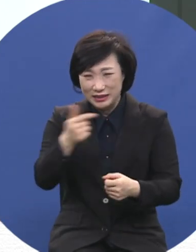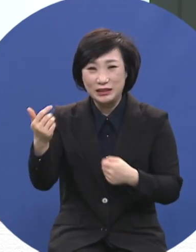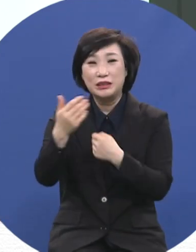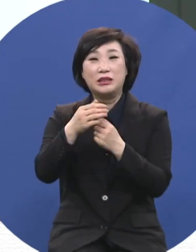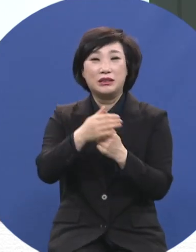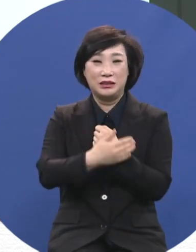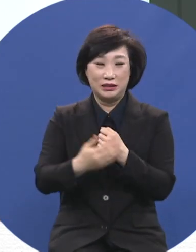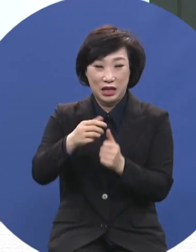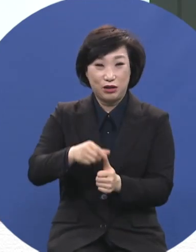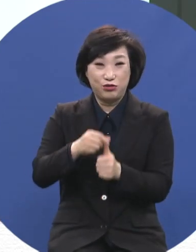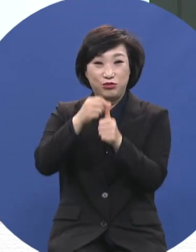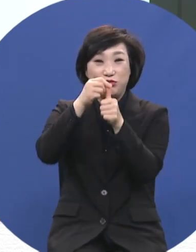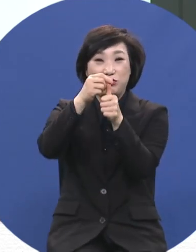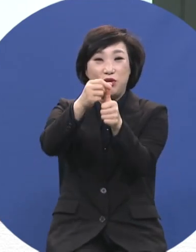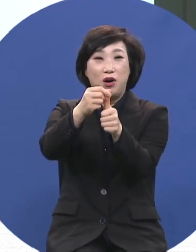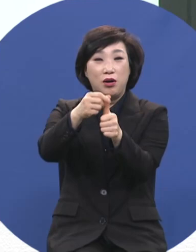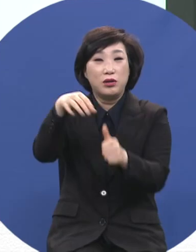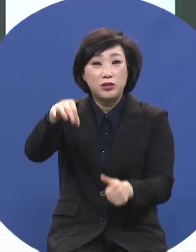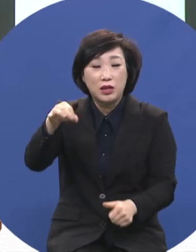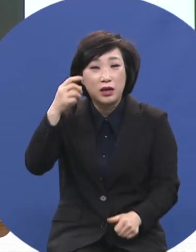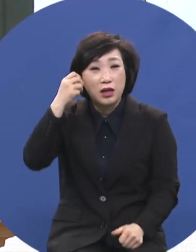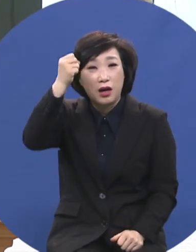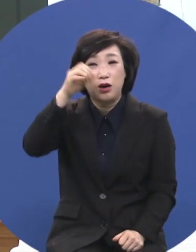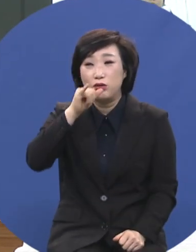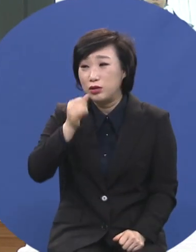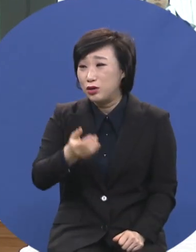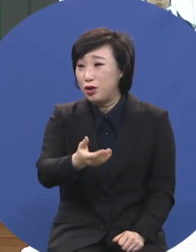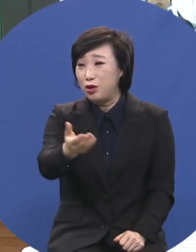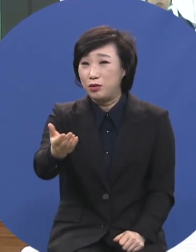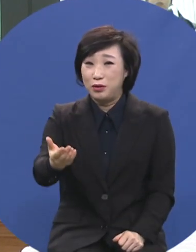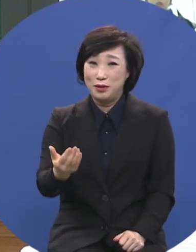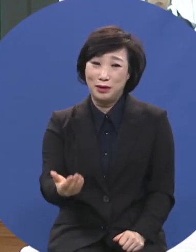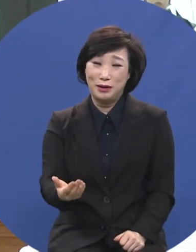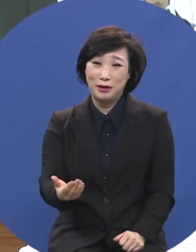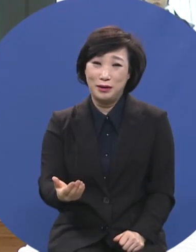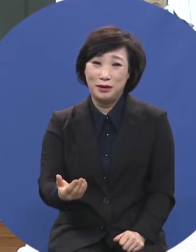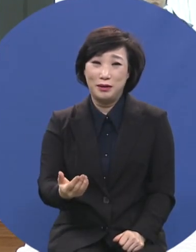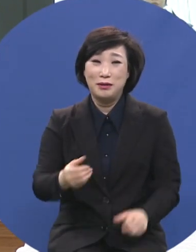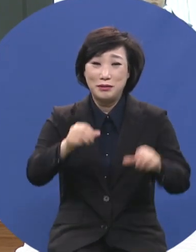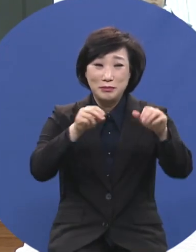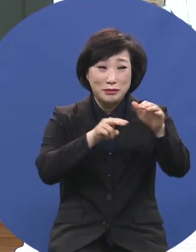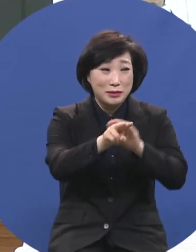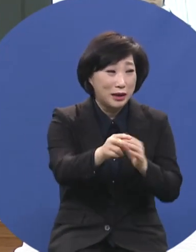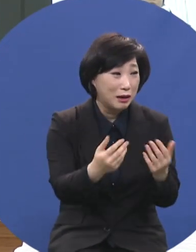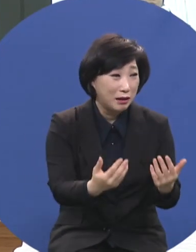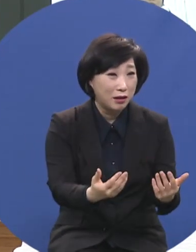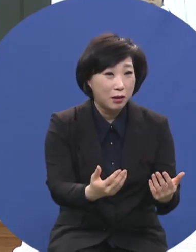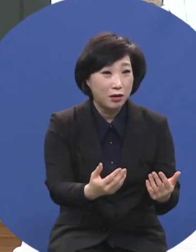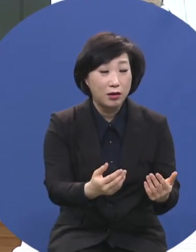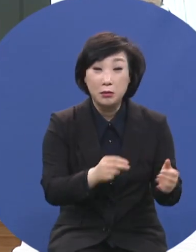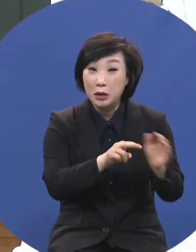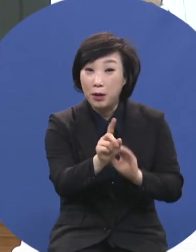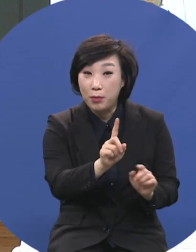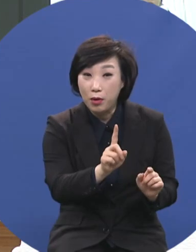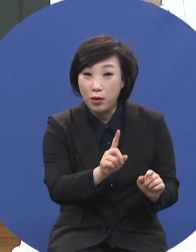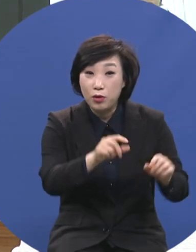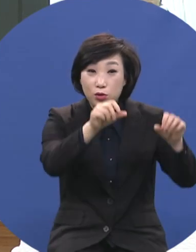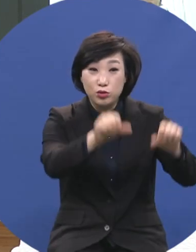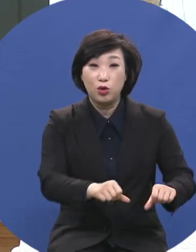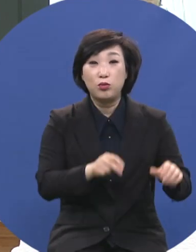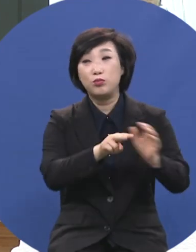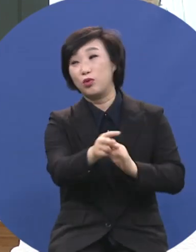큰 구원을 등한히 여기면 어찌 피하겠느냐. 무엇을?